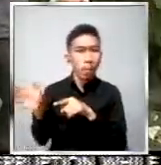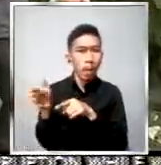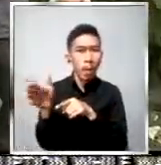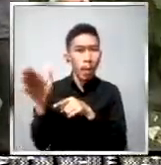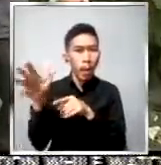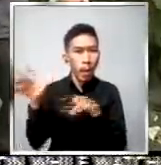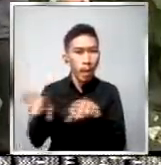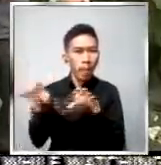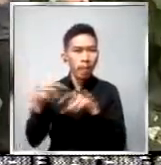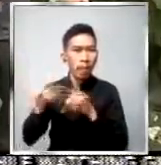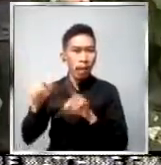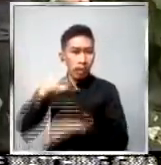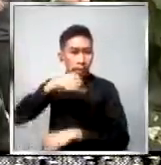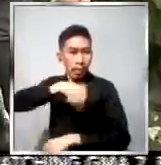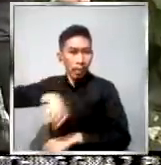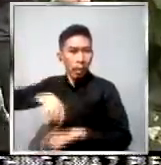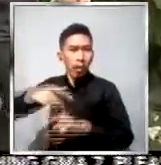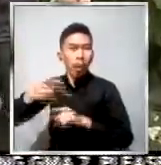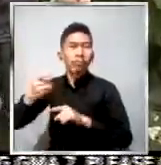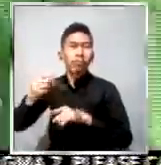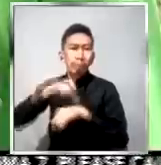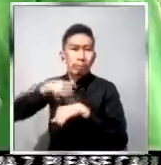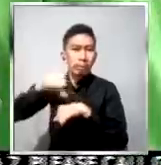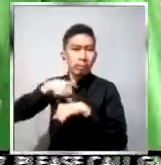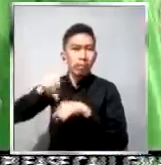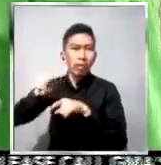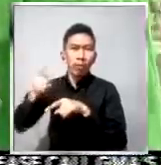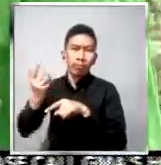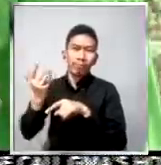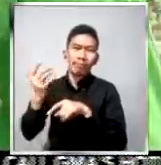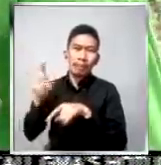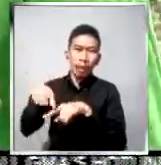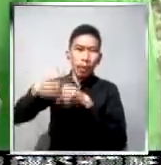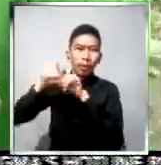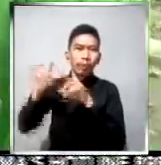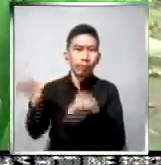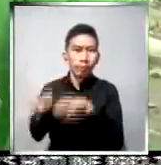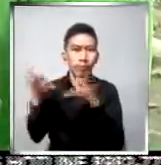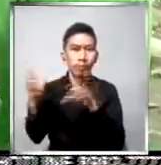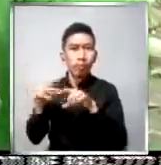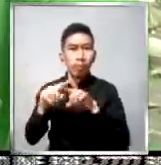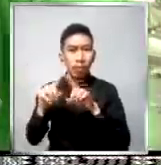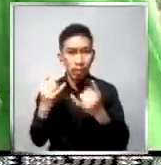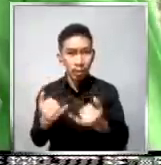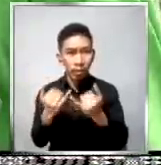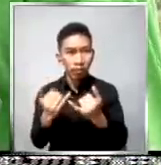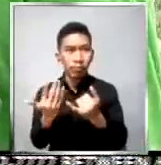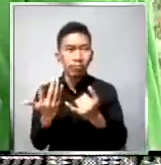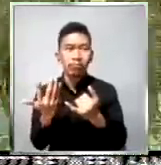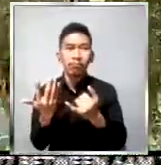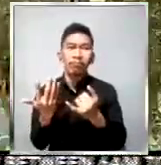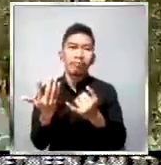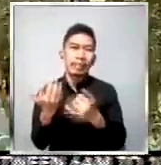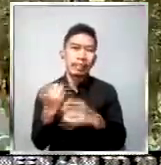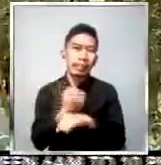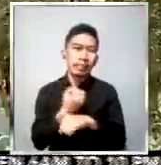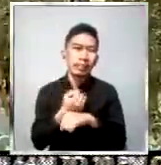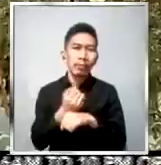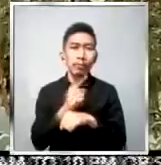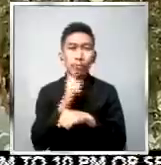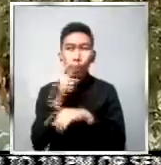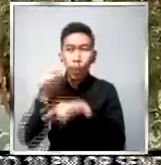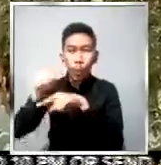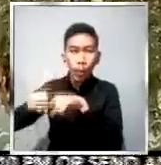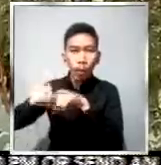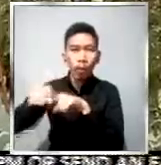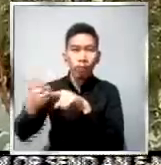nakakapalaot. Ngayon, nawala na rin siya ng bahay. Umaasala nga lang ako sa bigay-bigay ng mga kapatid ko ngayon. Kung ang bahay ni Michael